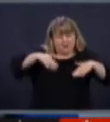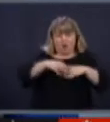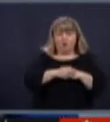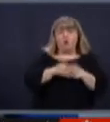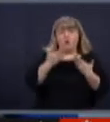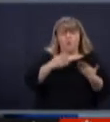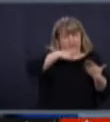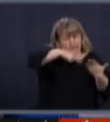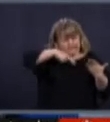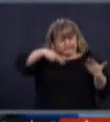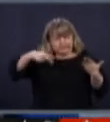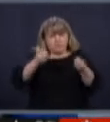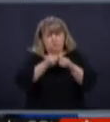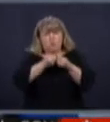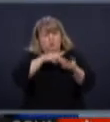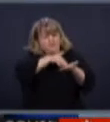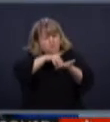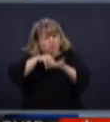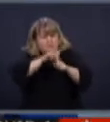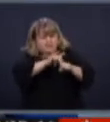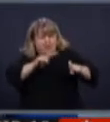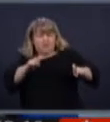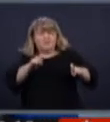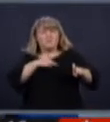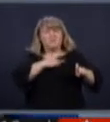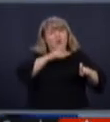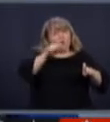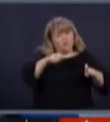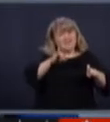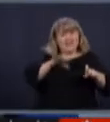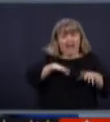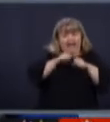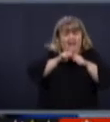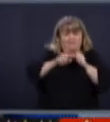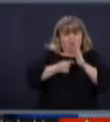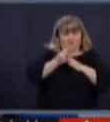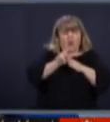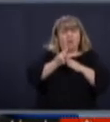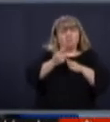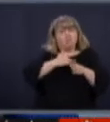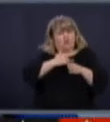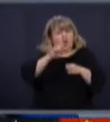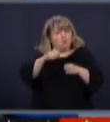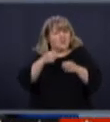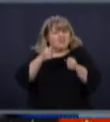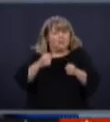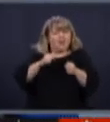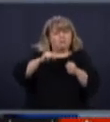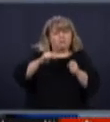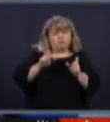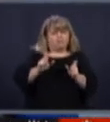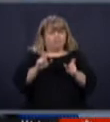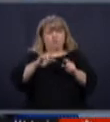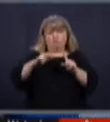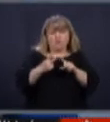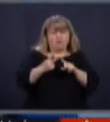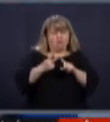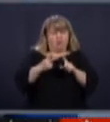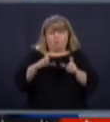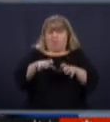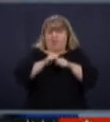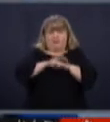j'ai pu voir, c'est qu'il y aurait une certaine immunité. OK? Ce qu'on ne serait pas capable de dire, c'est jusqu'à combien de temps elle va durer, est-ce qu'elle